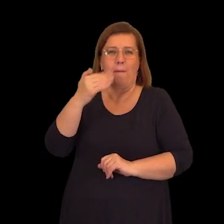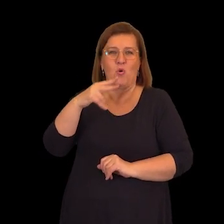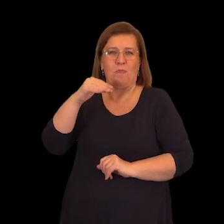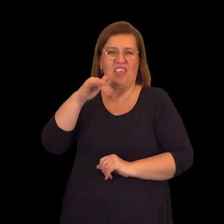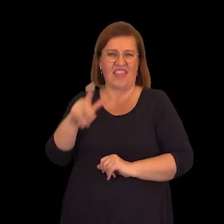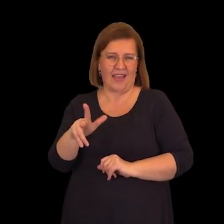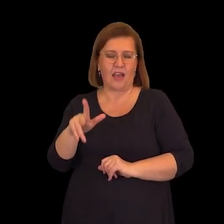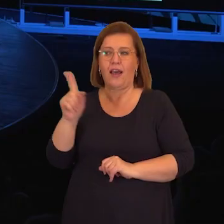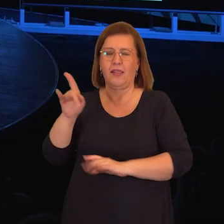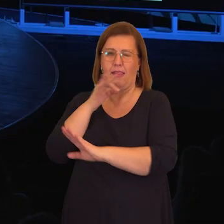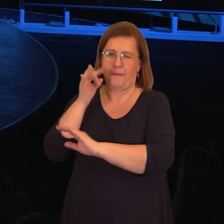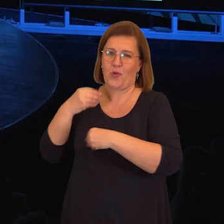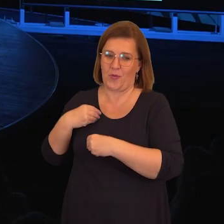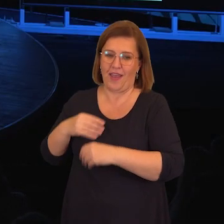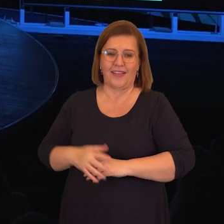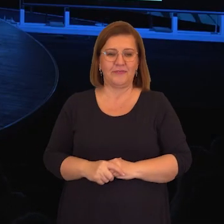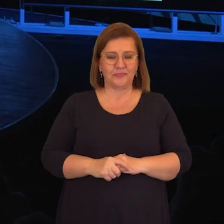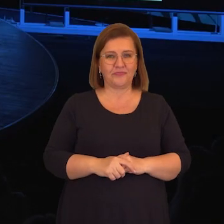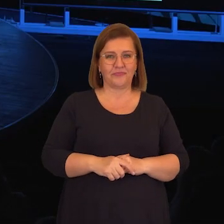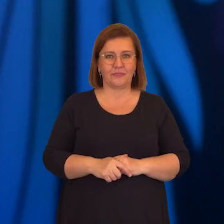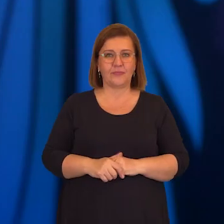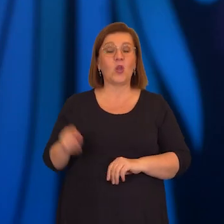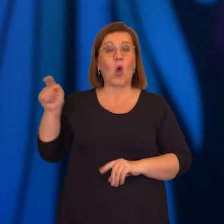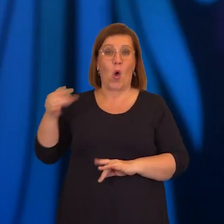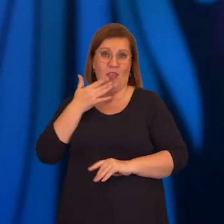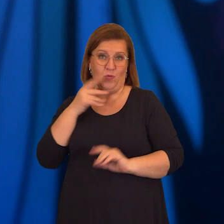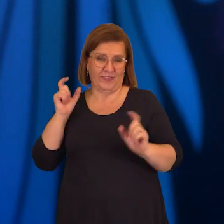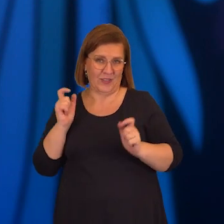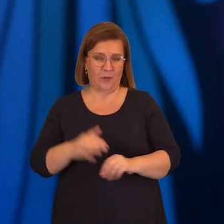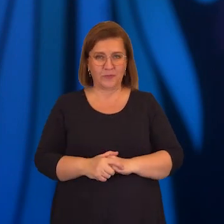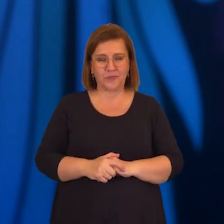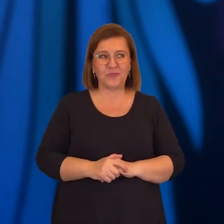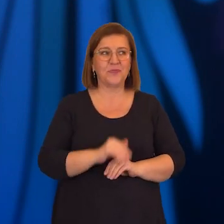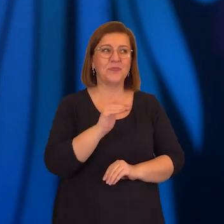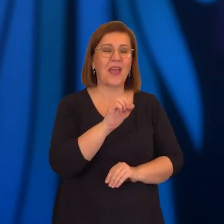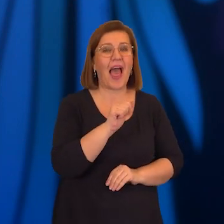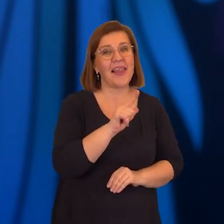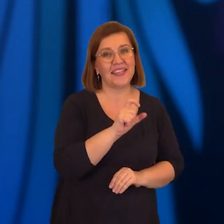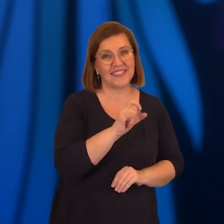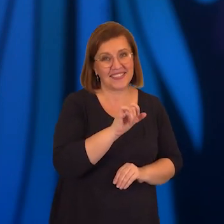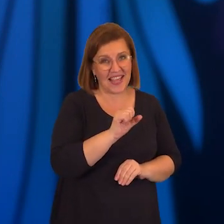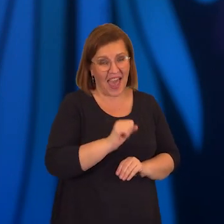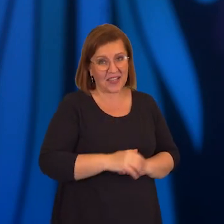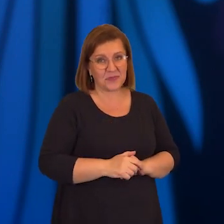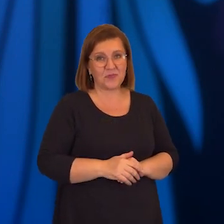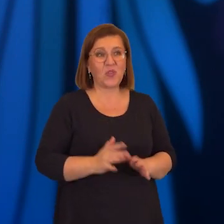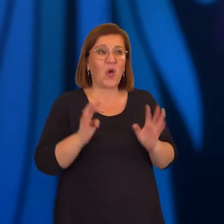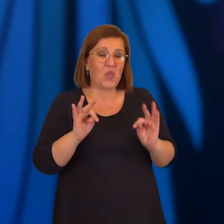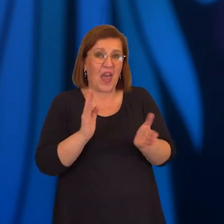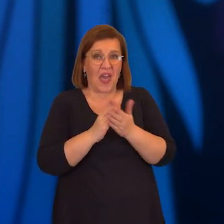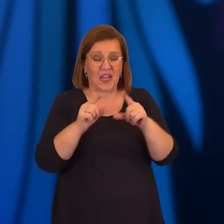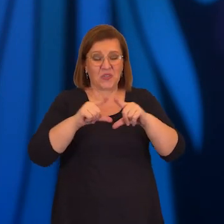tylko lepiej ubrana. I ona mówi, Alicja, no teraz to my już mamy karty